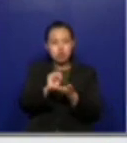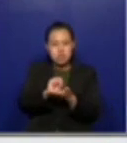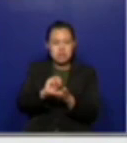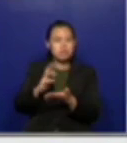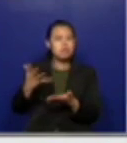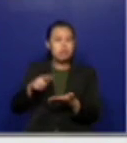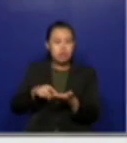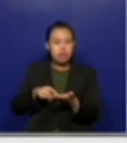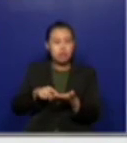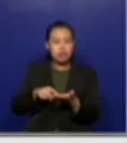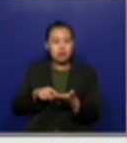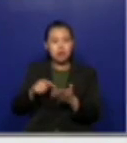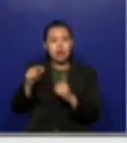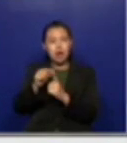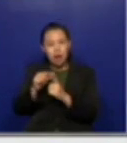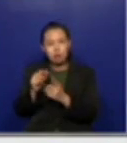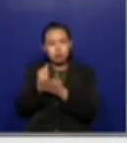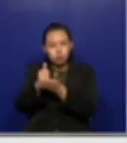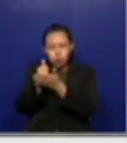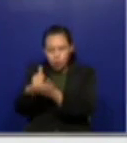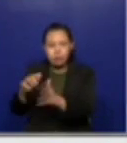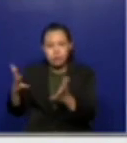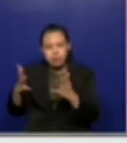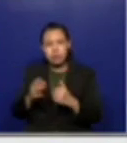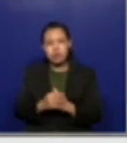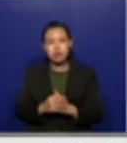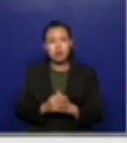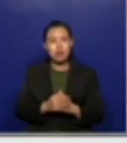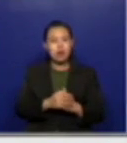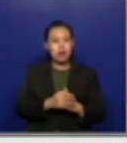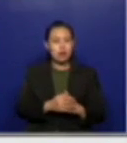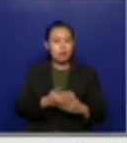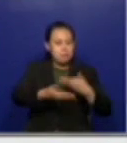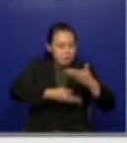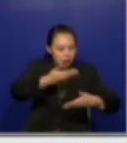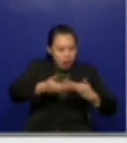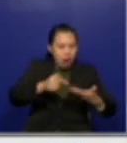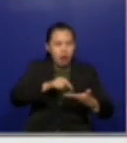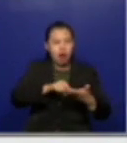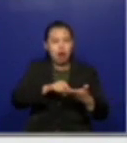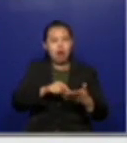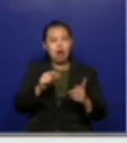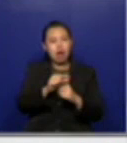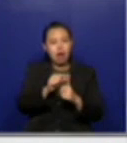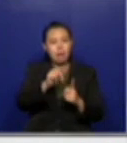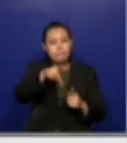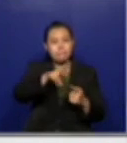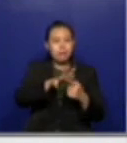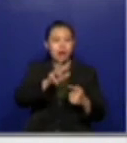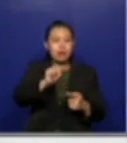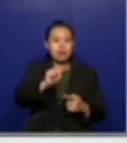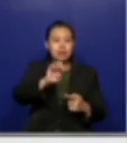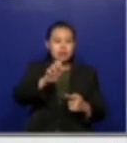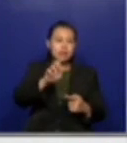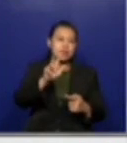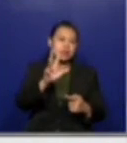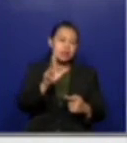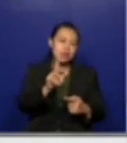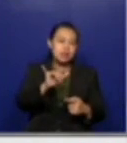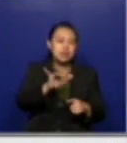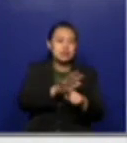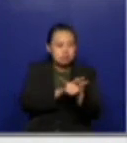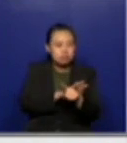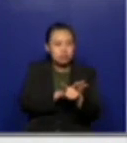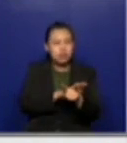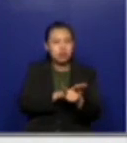างครับมันเป็นไปไม่ได้ท่านจะไปคาดหวังได้ยังไงในเมื่อรัฐบาลยังสเปะสปะไม่มีนโยบายอะไรออกมาชัดเ